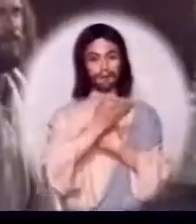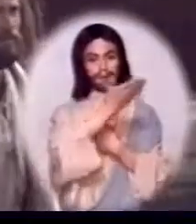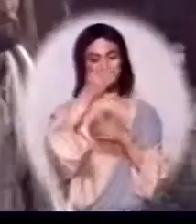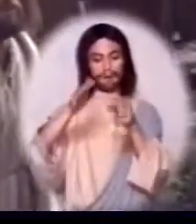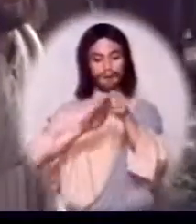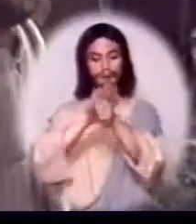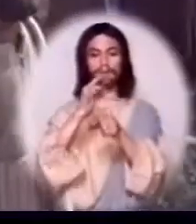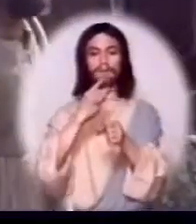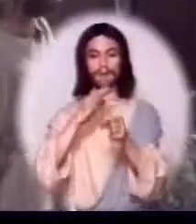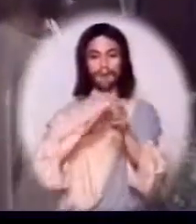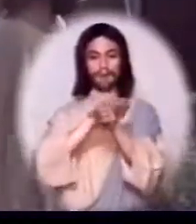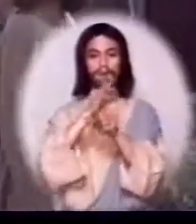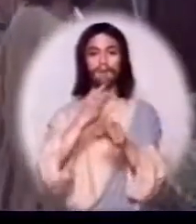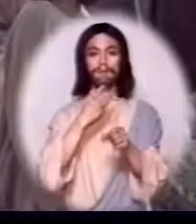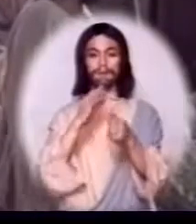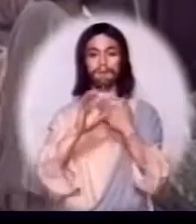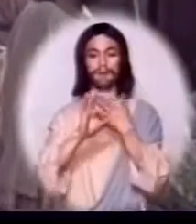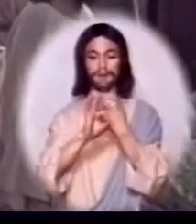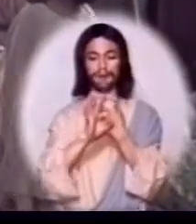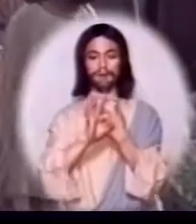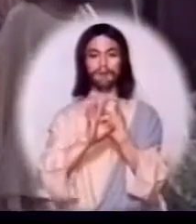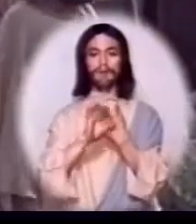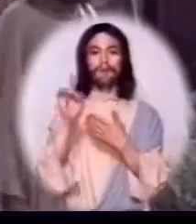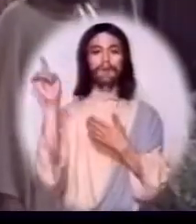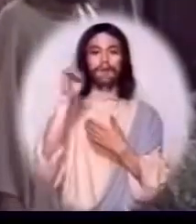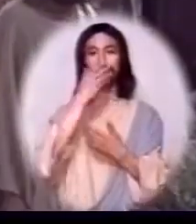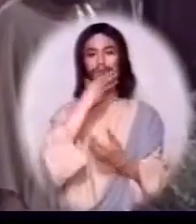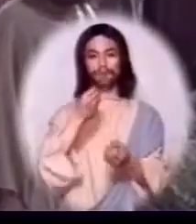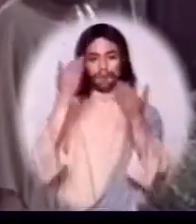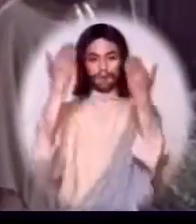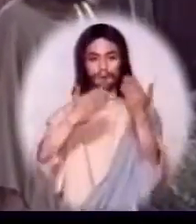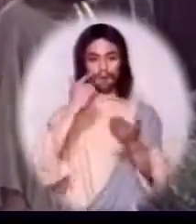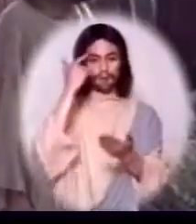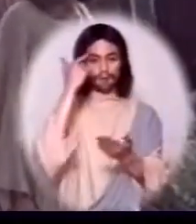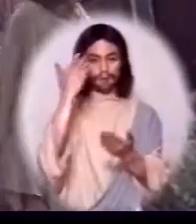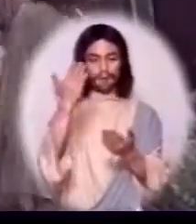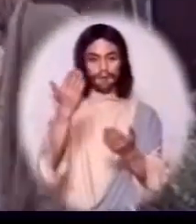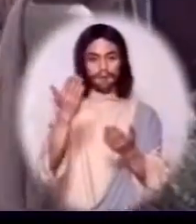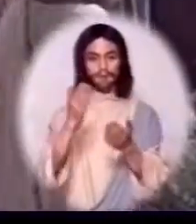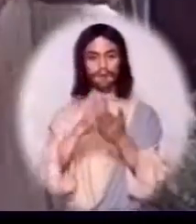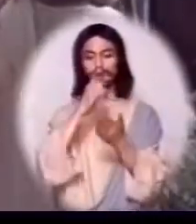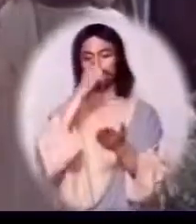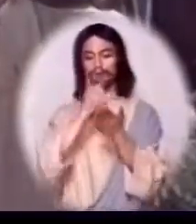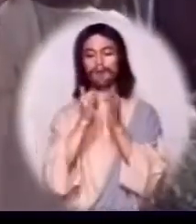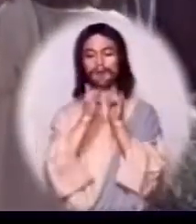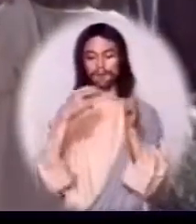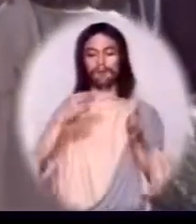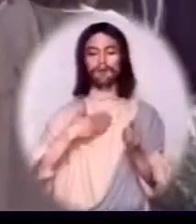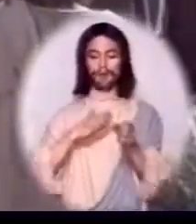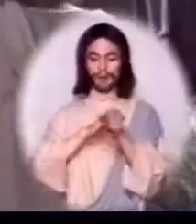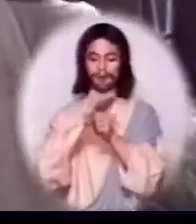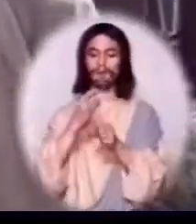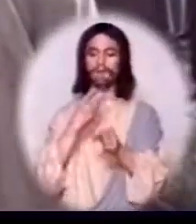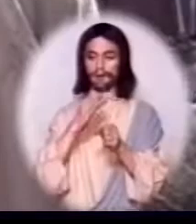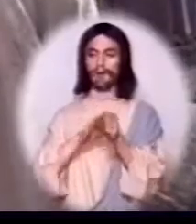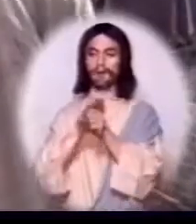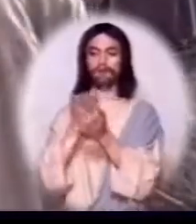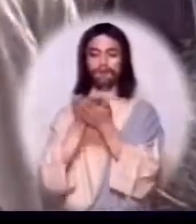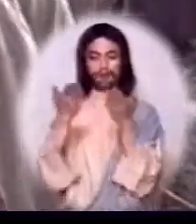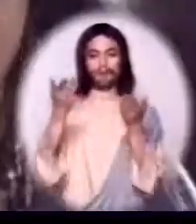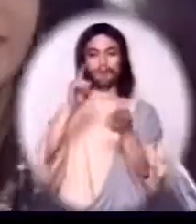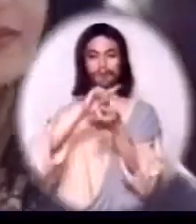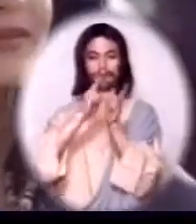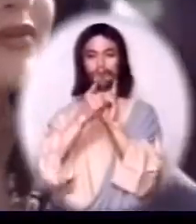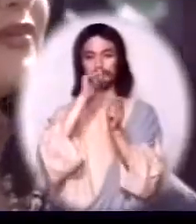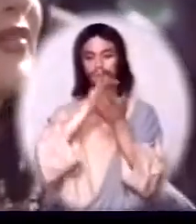만일 너희를 사랑하는 자만 사랑한다면 어찌 축복을 받을 수 있겠느냐? 죄인들도 자기를 사랑하는 자는